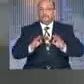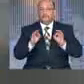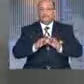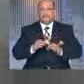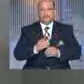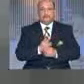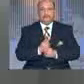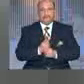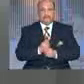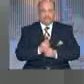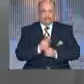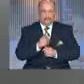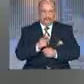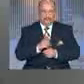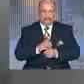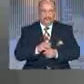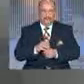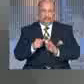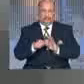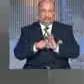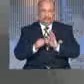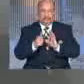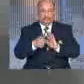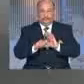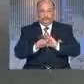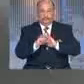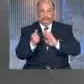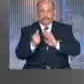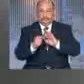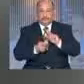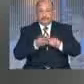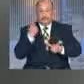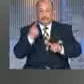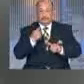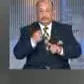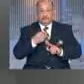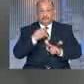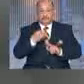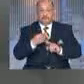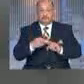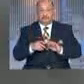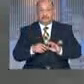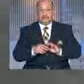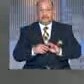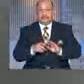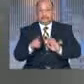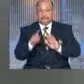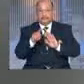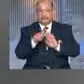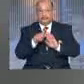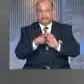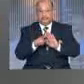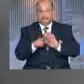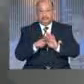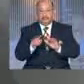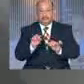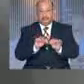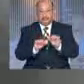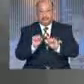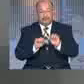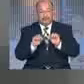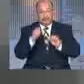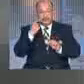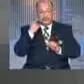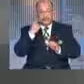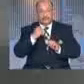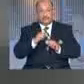هذه كانت توا تقريبا 10 سنين التالي كانت تعمل عمليتين، تعمل عملية على الماء الأبيض وبعد ترجع بعد شهر ولا كذا